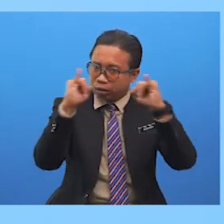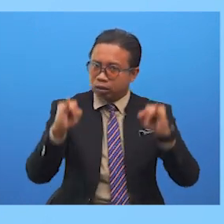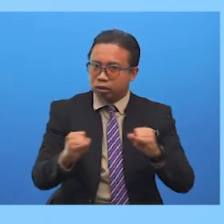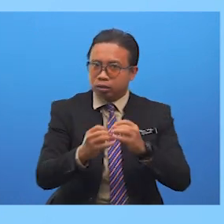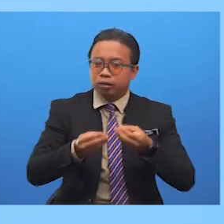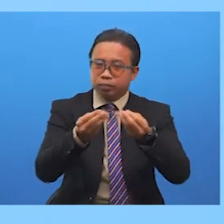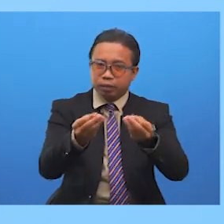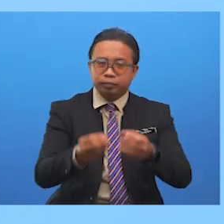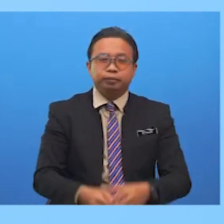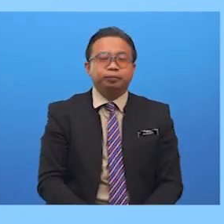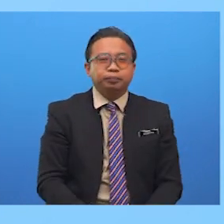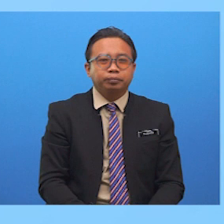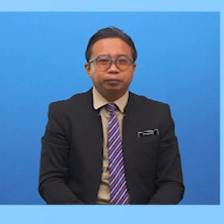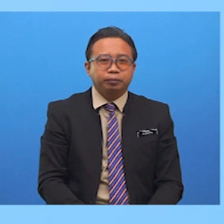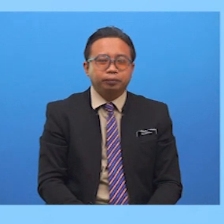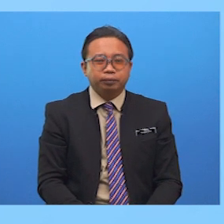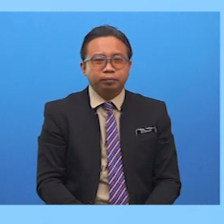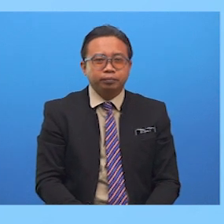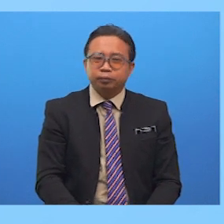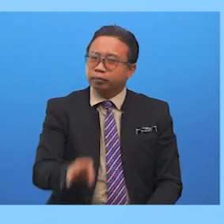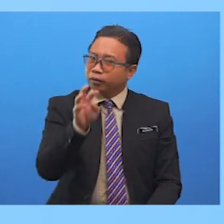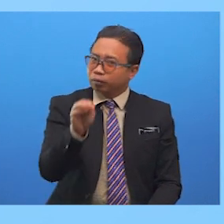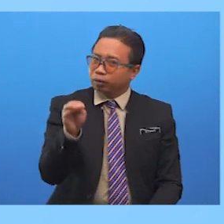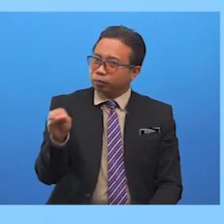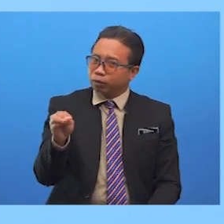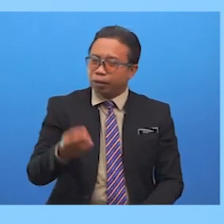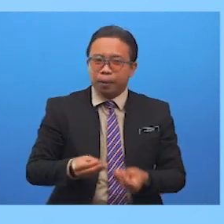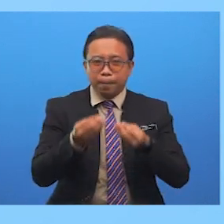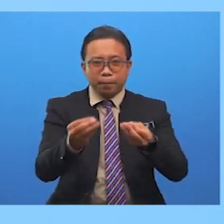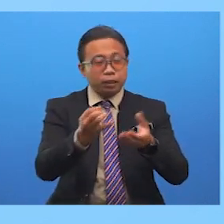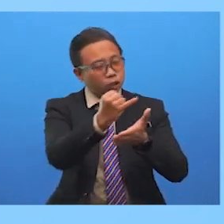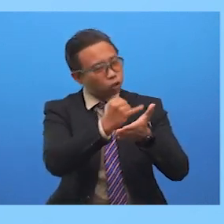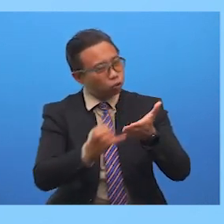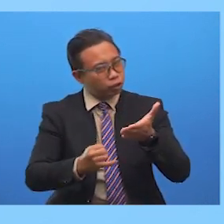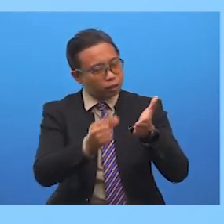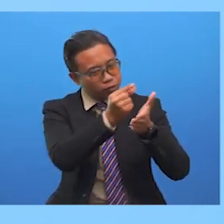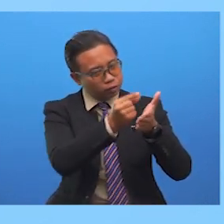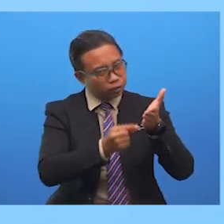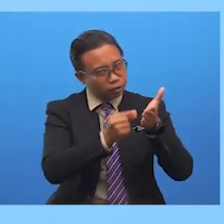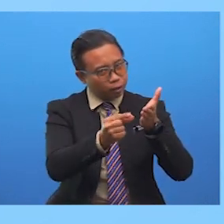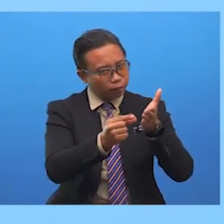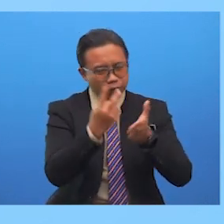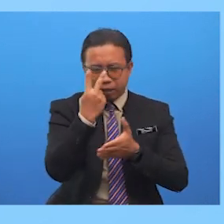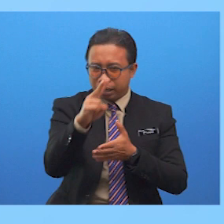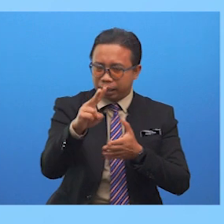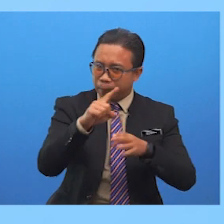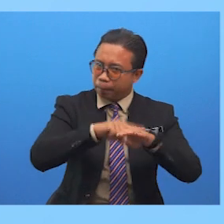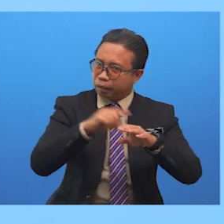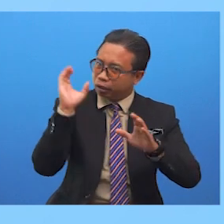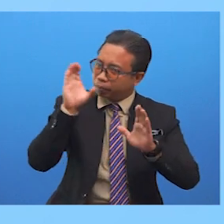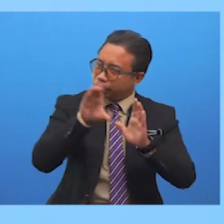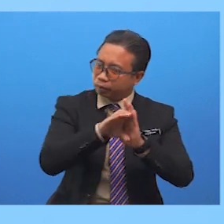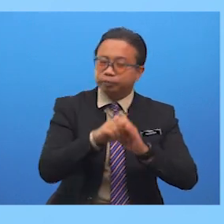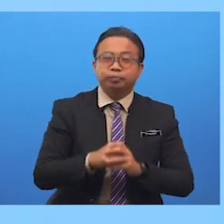yang diberi murid-murid bagi melukis grafik seperti yang dilihat di Paparan